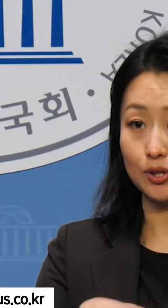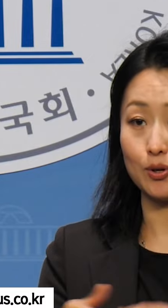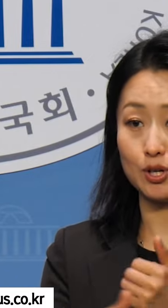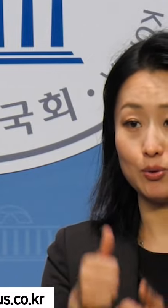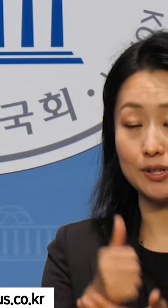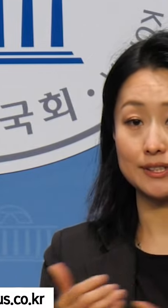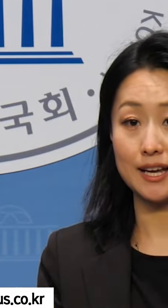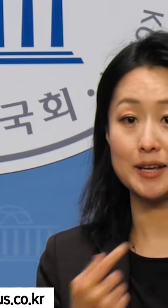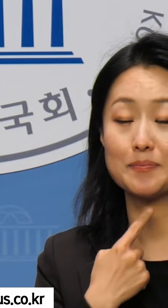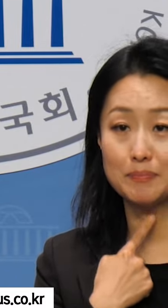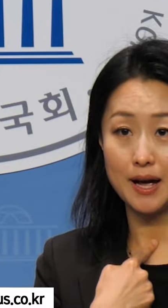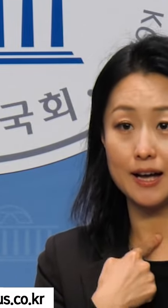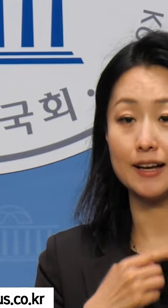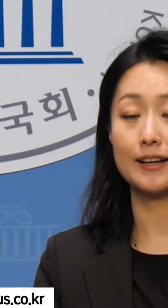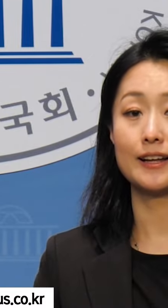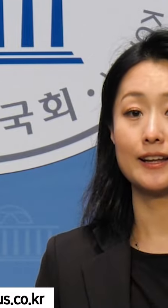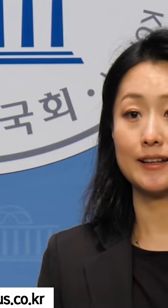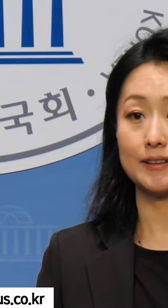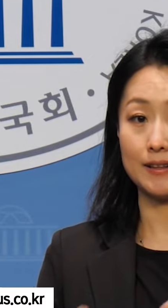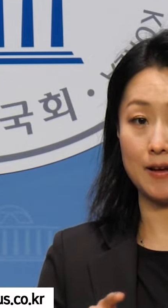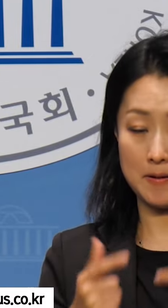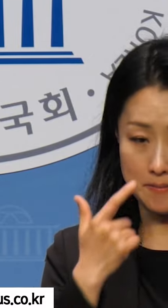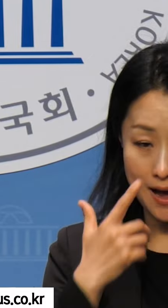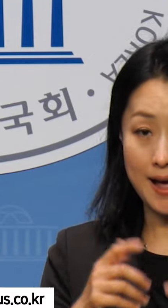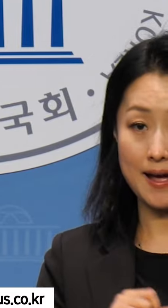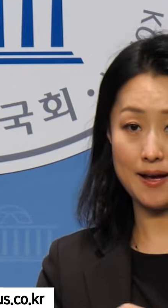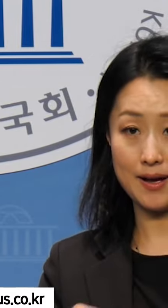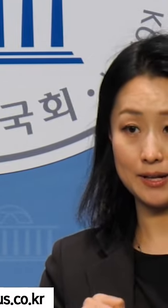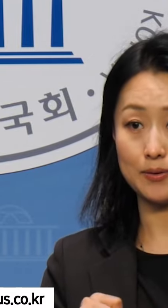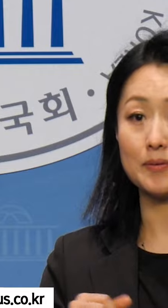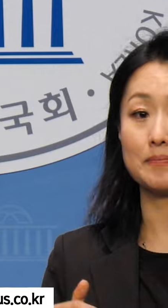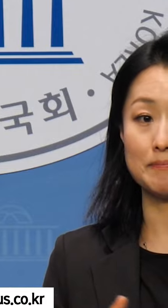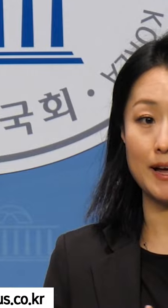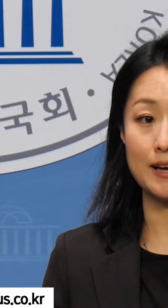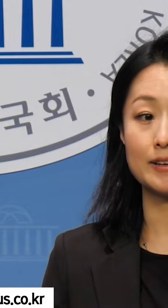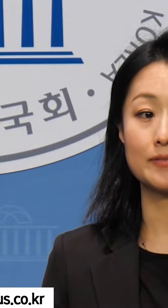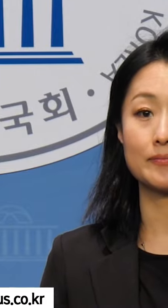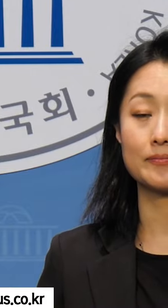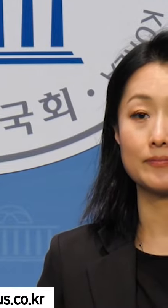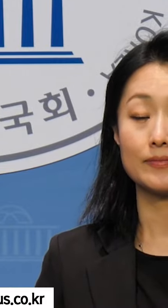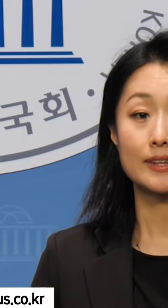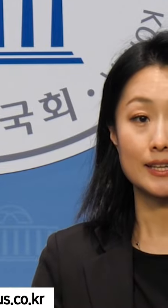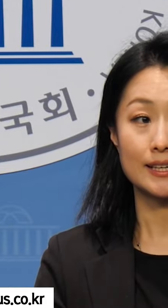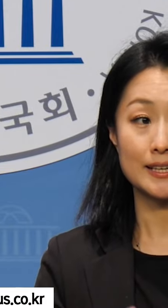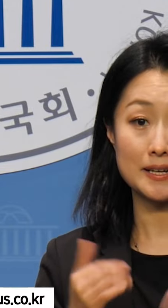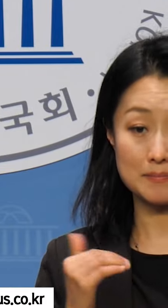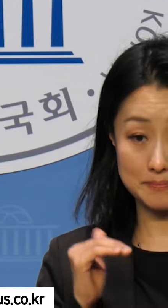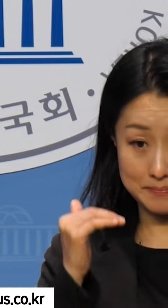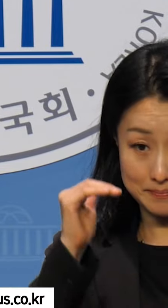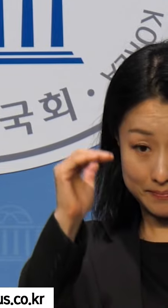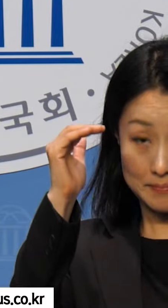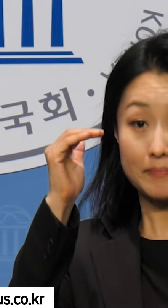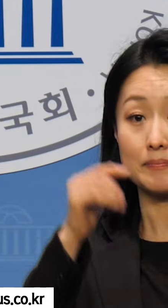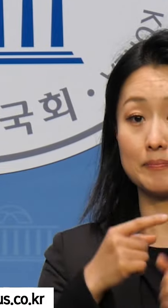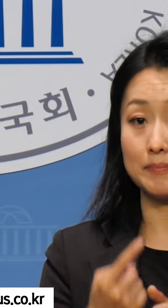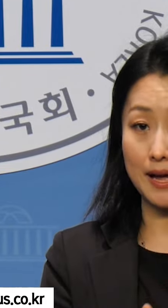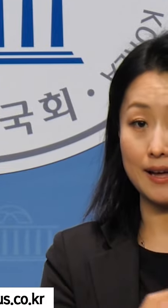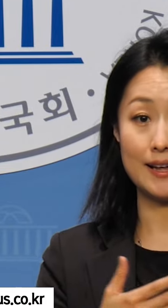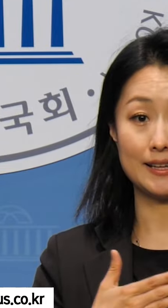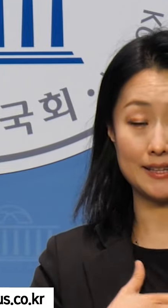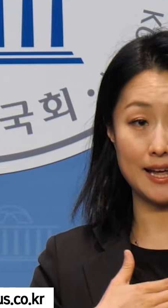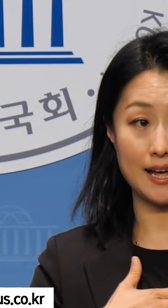등을 맡으면서 조금씩 단단해지고 성장해 왔습니다. 자, 그 성장을 지켜보신 선배들께서는